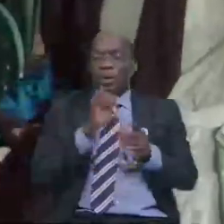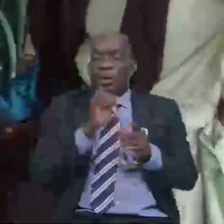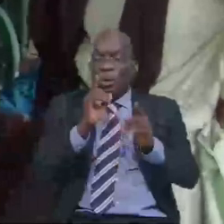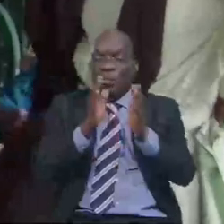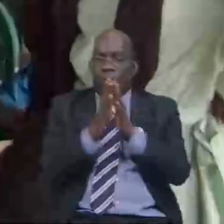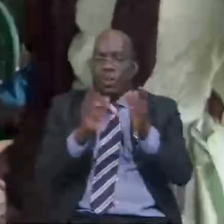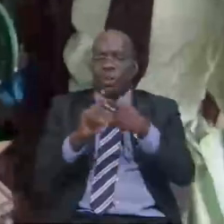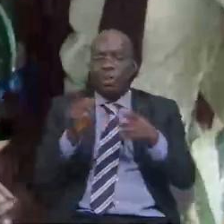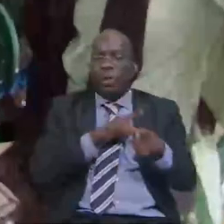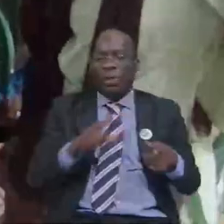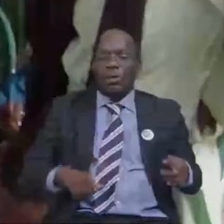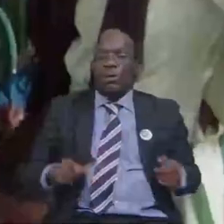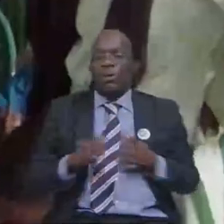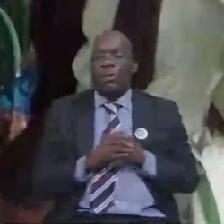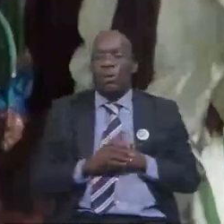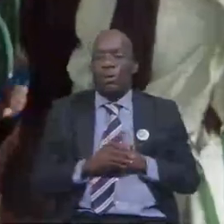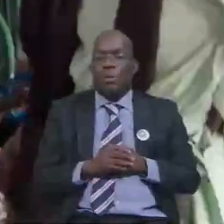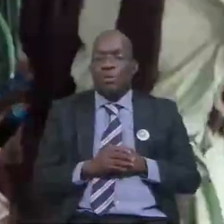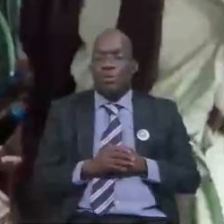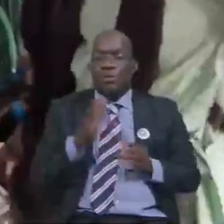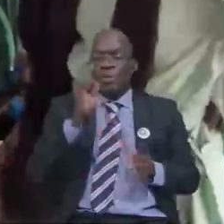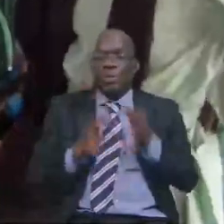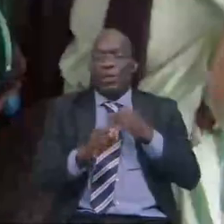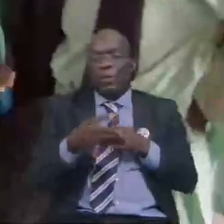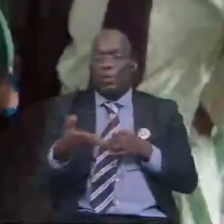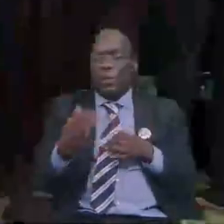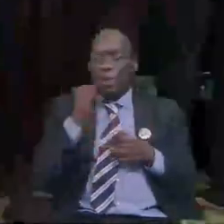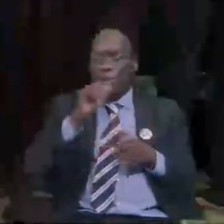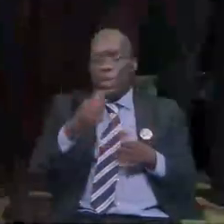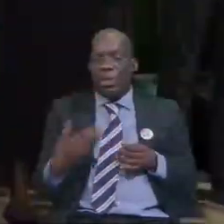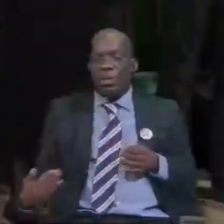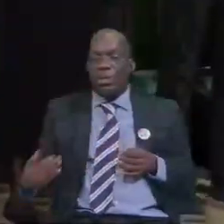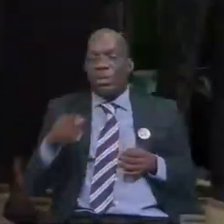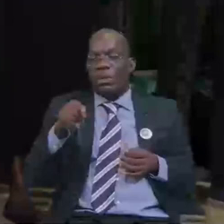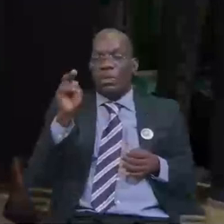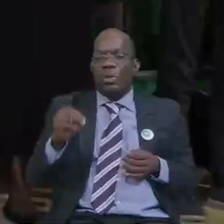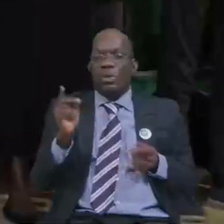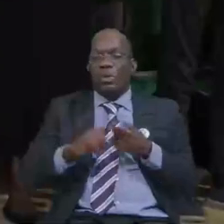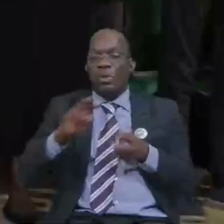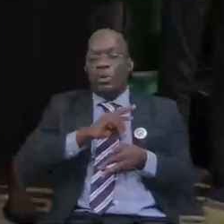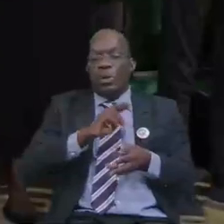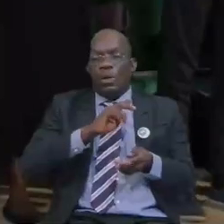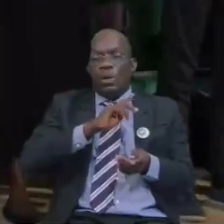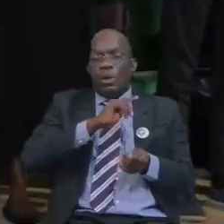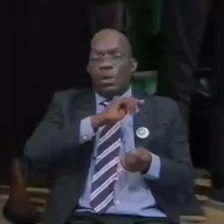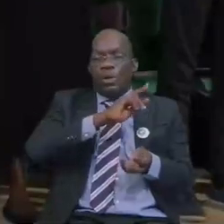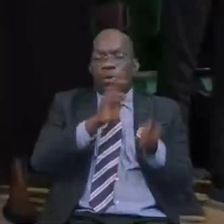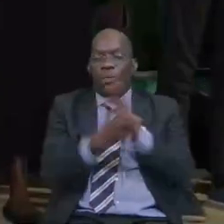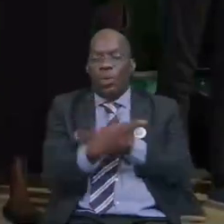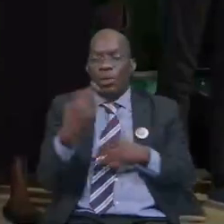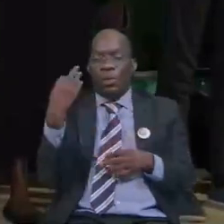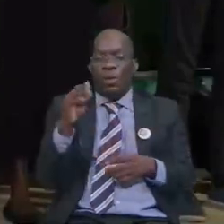prière tu as quelque chose que tu dois faire et si donc toi tu repentir s'il y a quelque chose qu'il faut